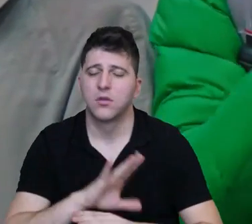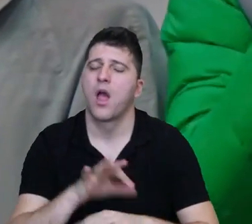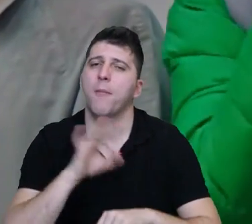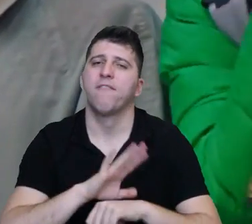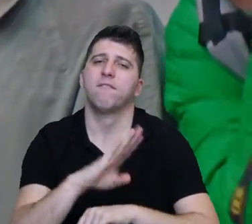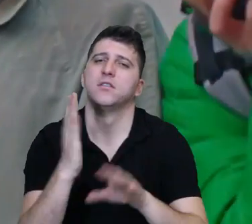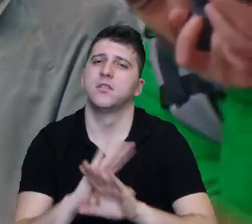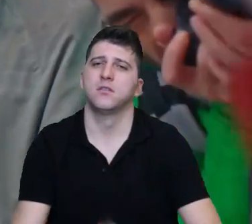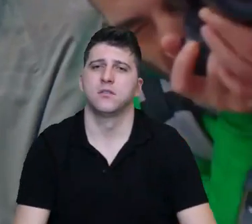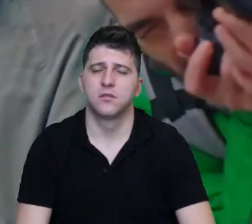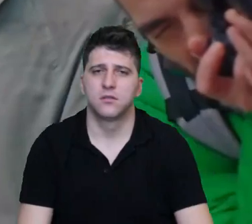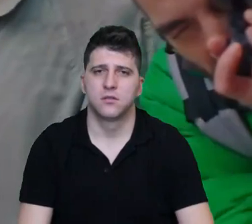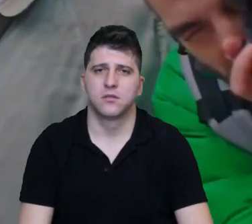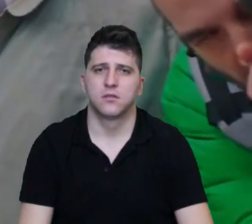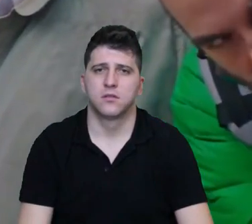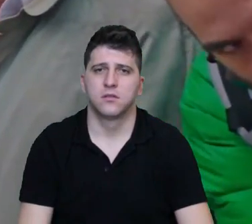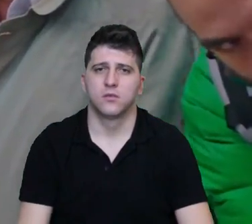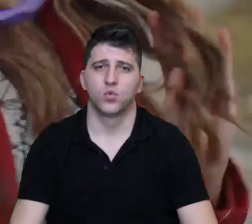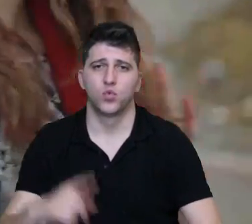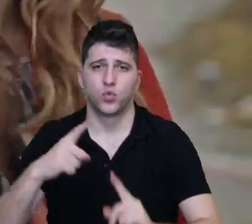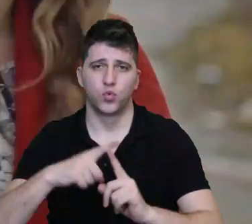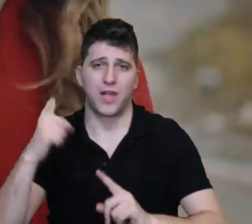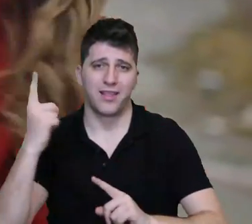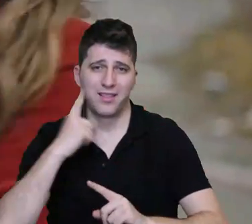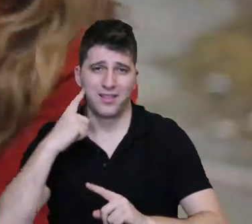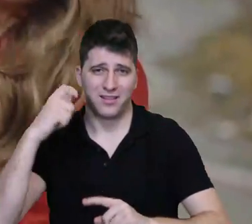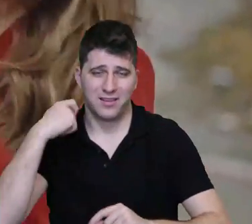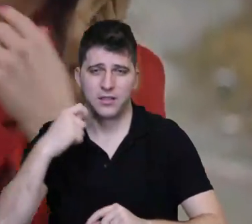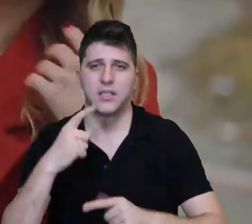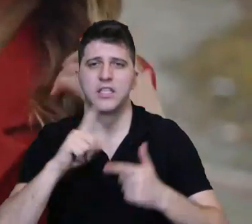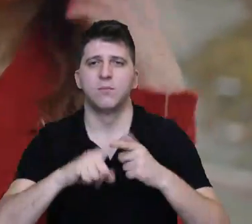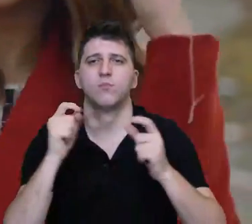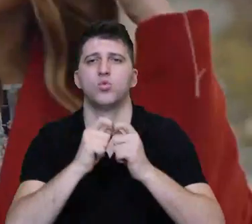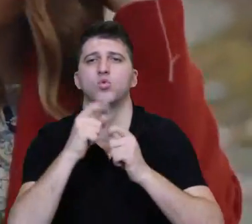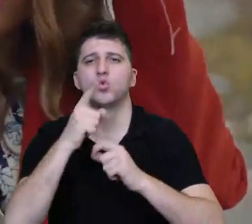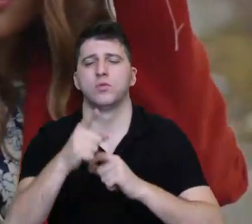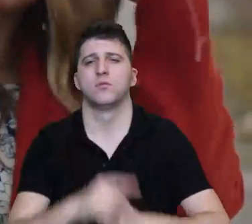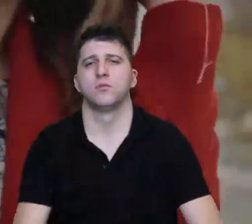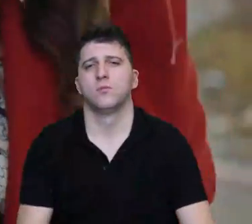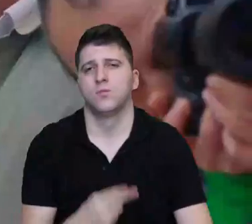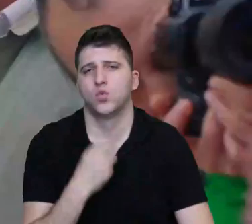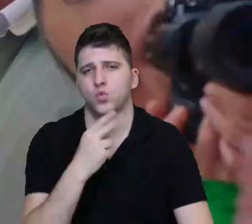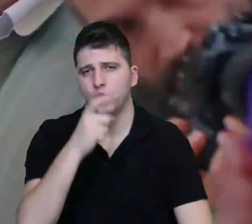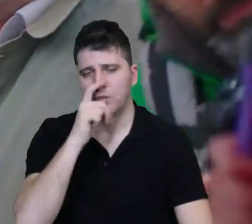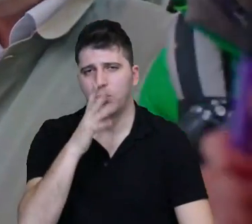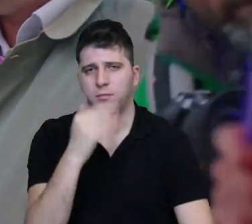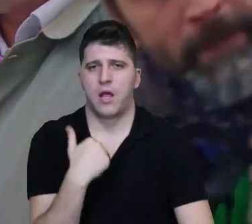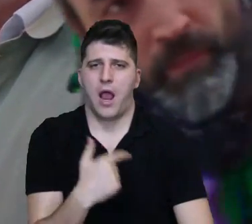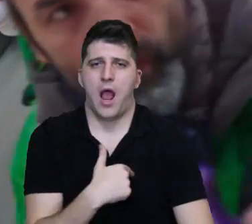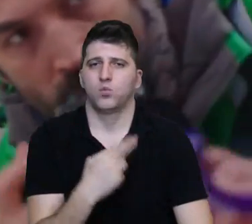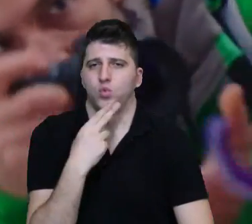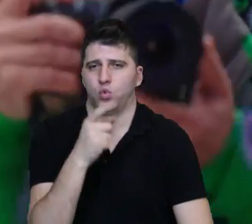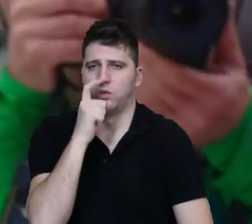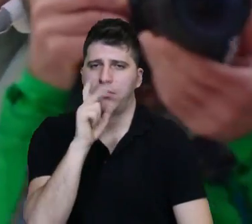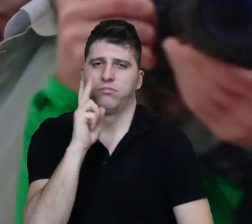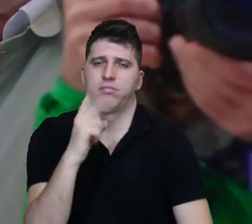hemen vazgeçin. Bir, Türkan Sultan. İki, Burcu Sultan. Biliyorsunuz ki benim kalbimin de sultanıdır